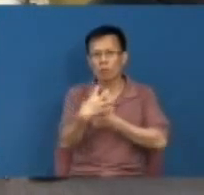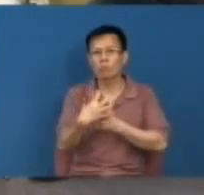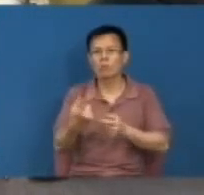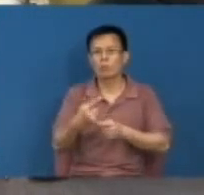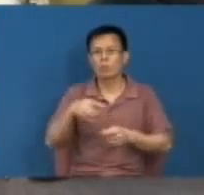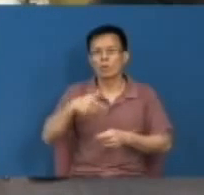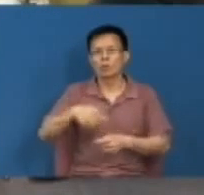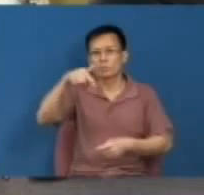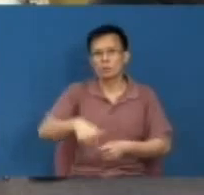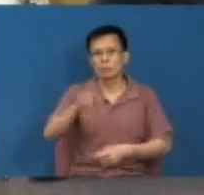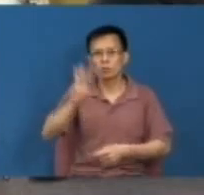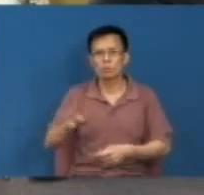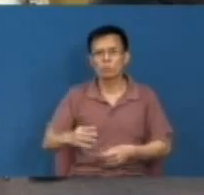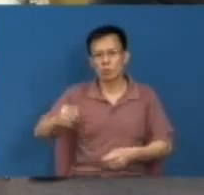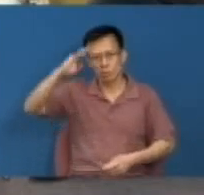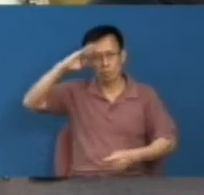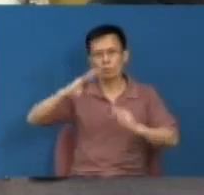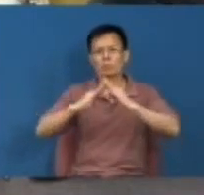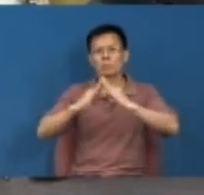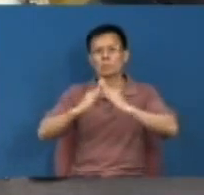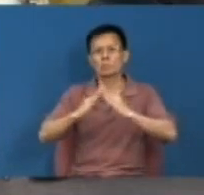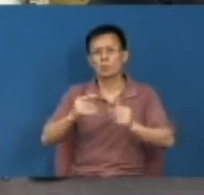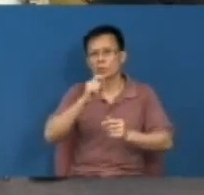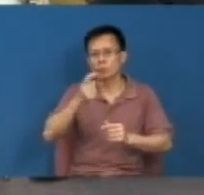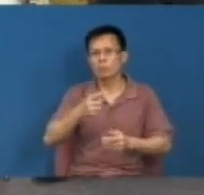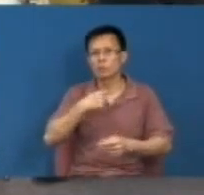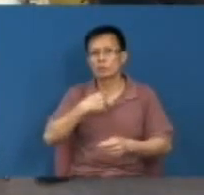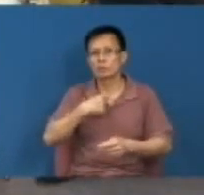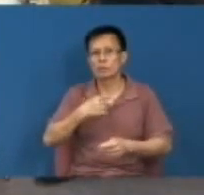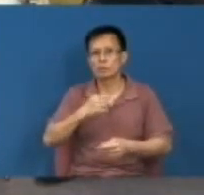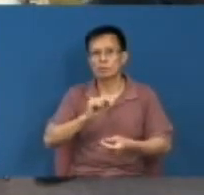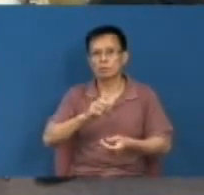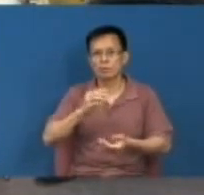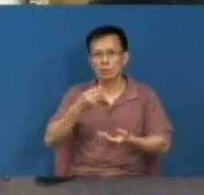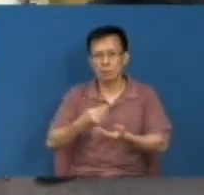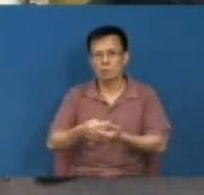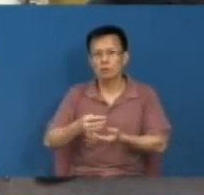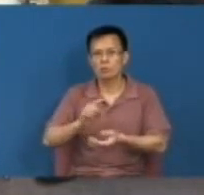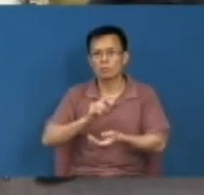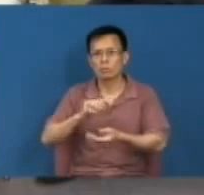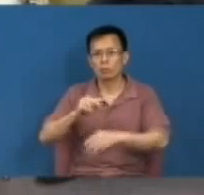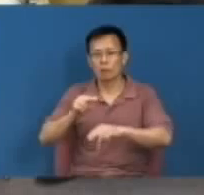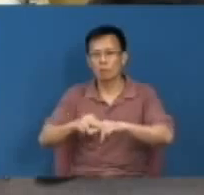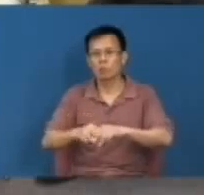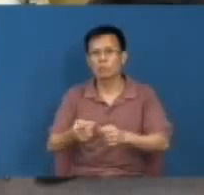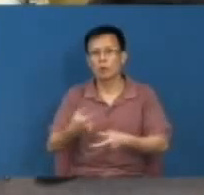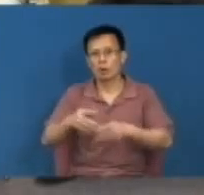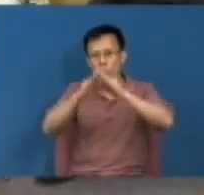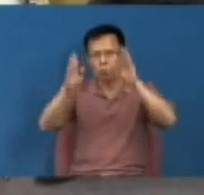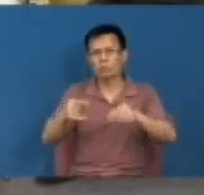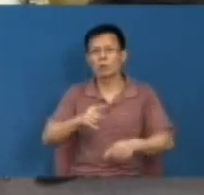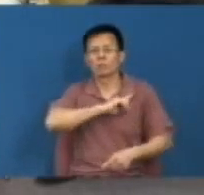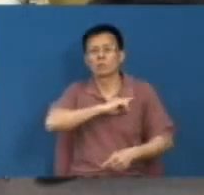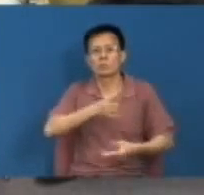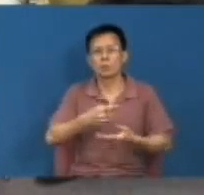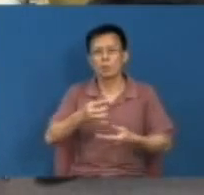館呢個咩啊嘛？ 咁使唔使有擔保嘅成日咁？ 唔使，收尾唔使擔保。我嗰間鋪係我噶，我都未賣